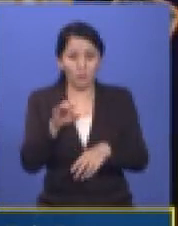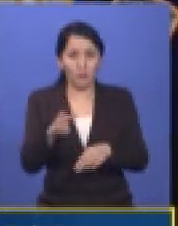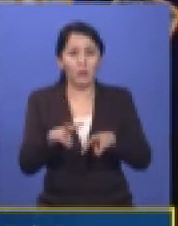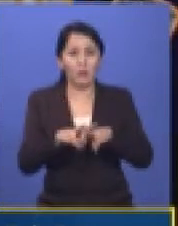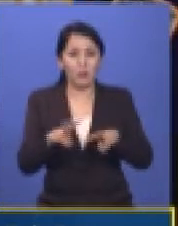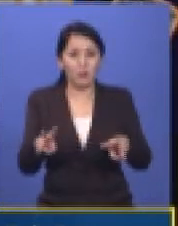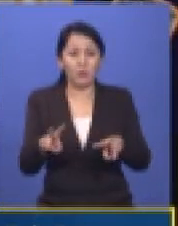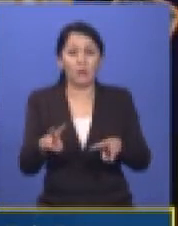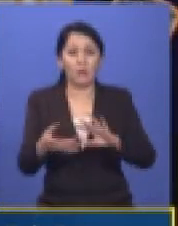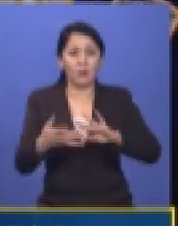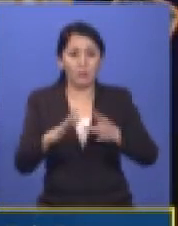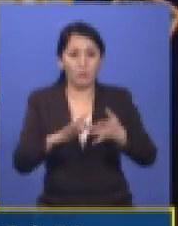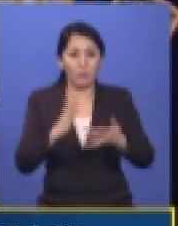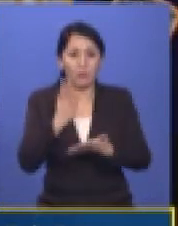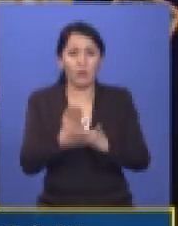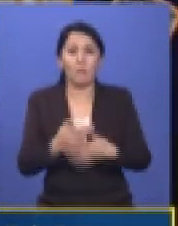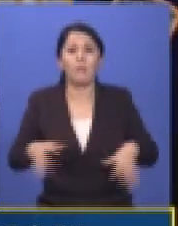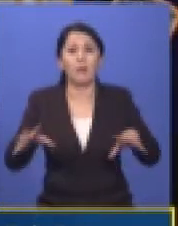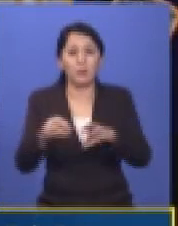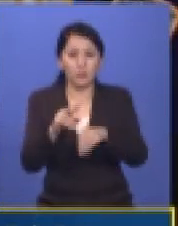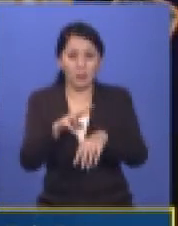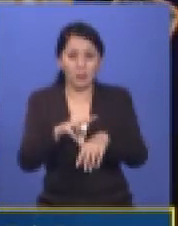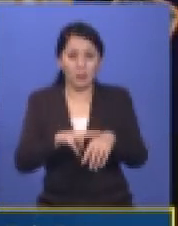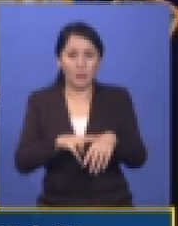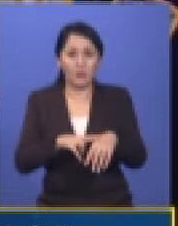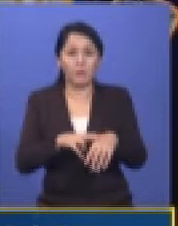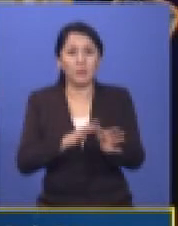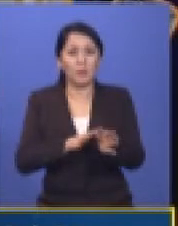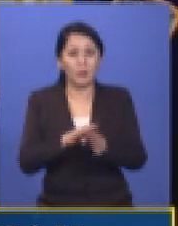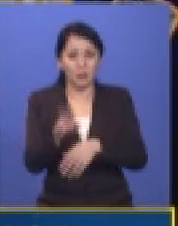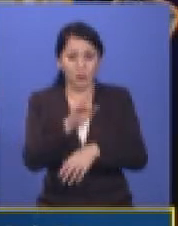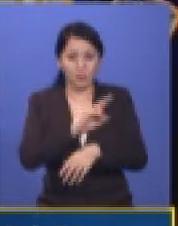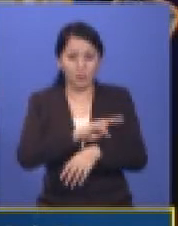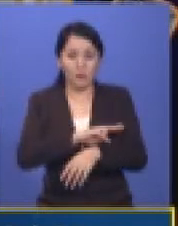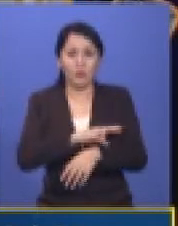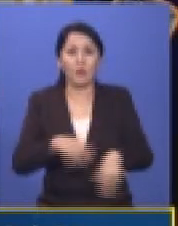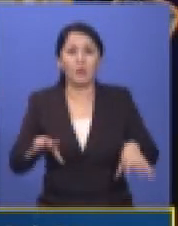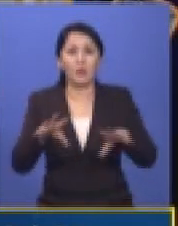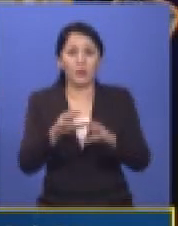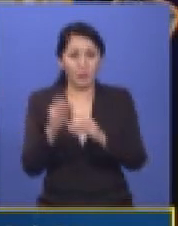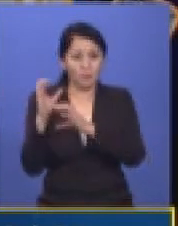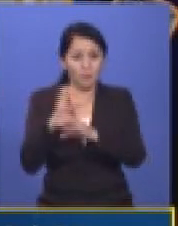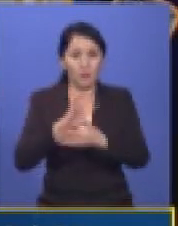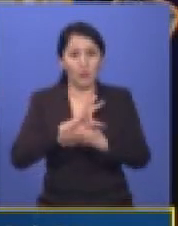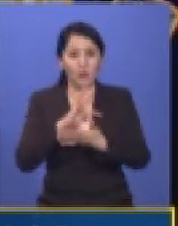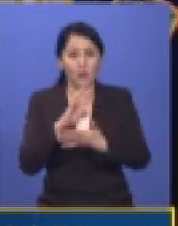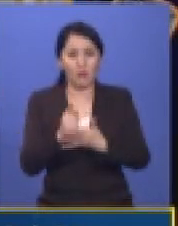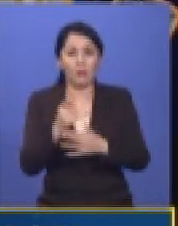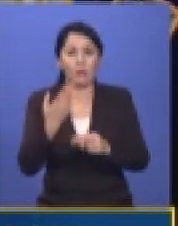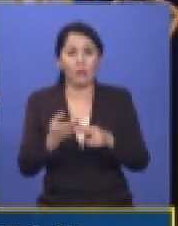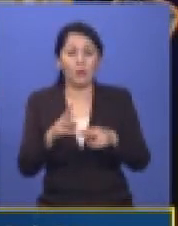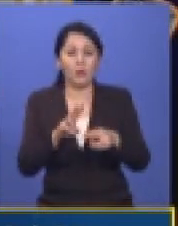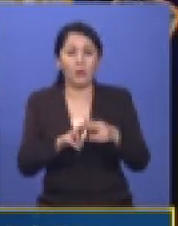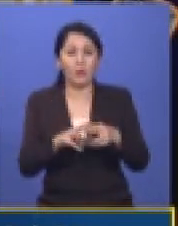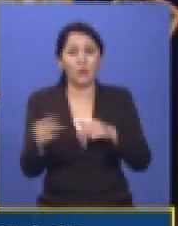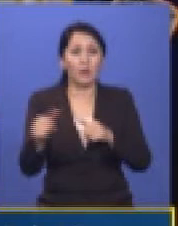ішкі істер органдарын цифрландыру барысы полиция учаскелері мен қылмыстық атқару жүйесінің мекемелерінде жаппай